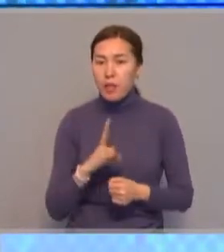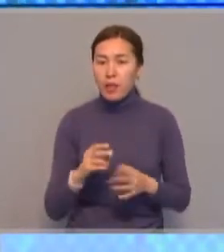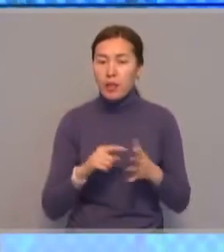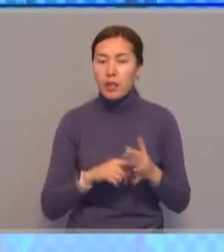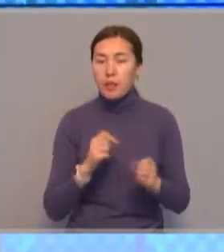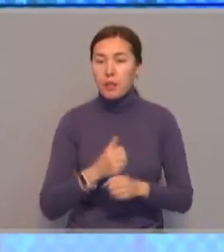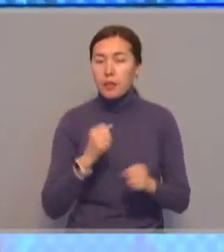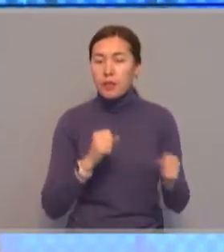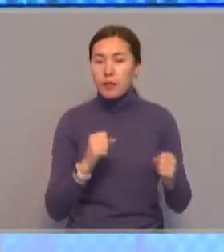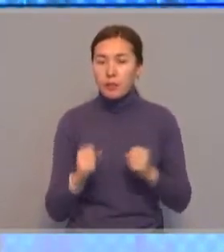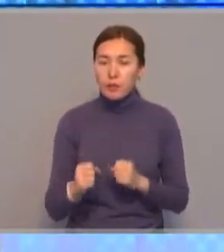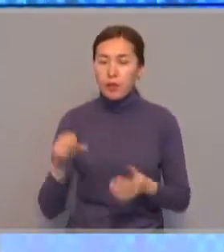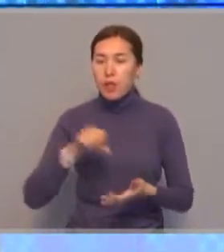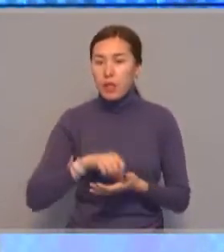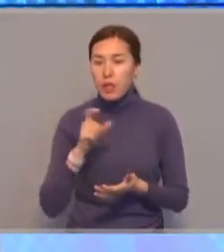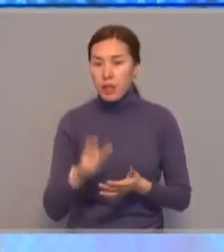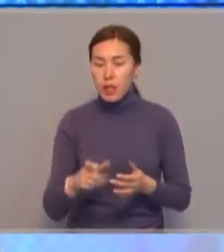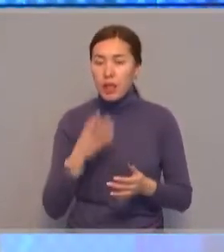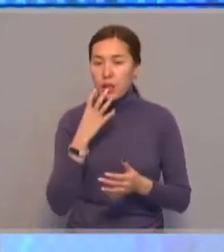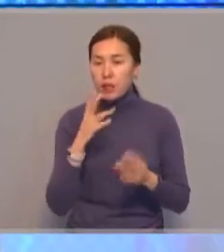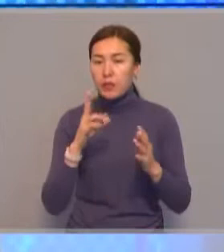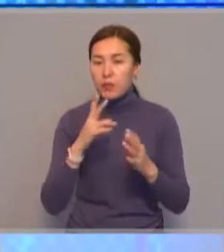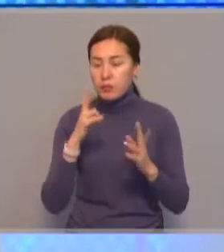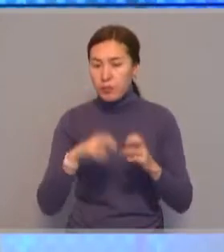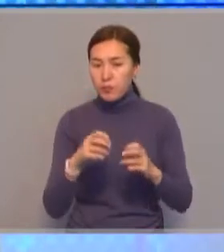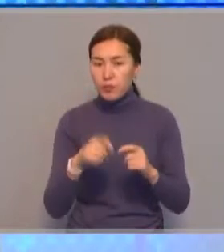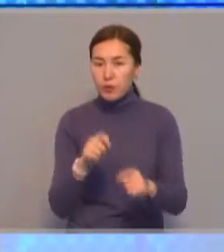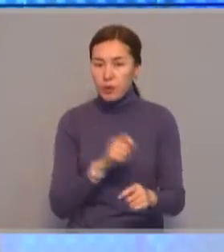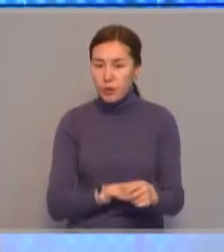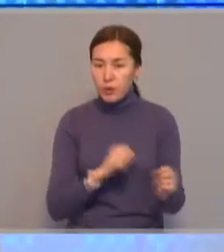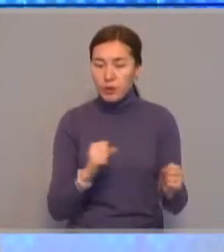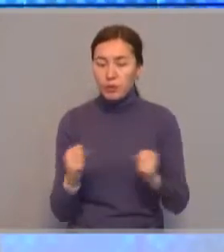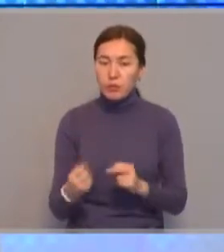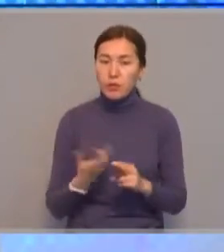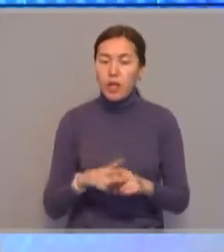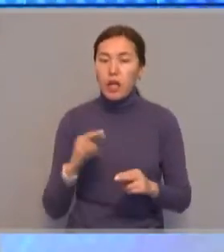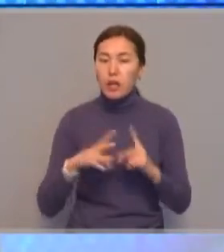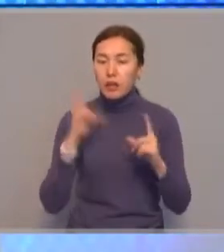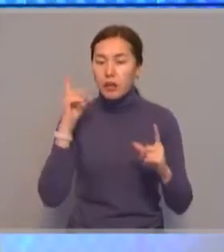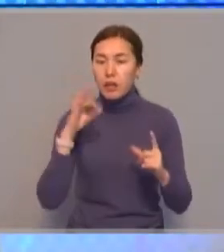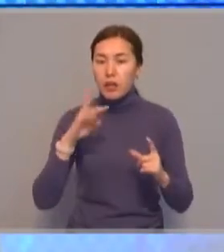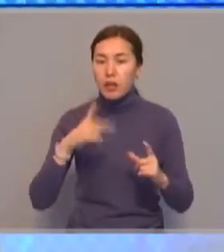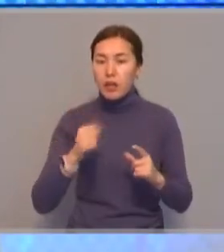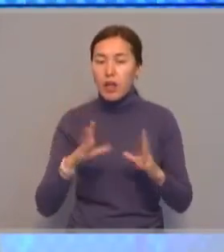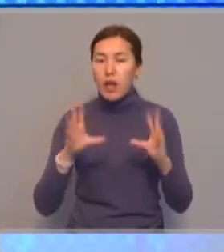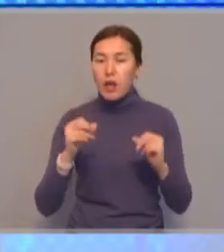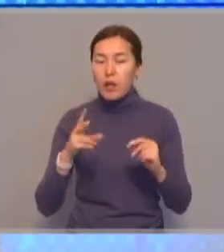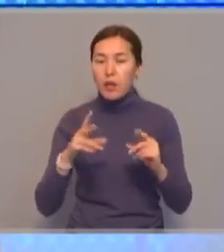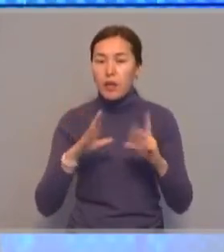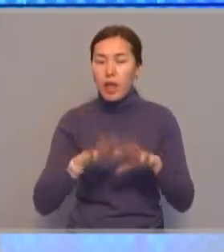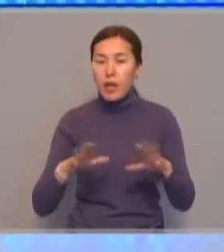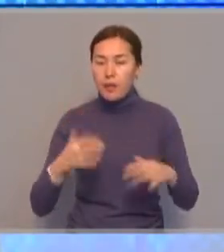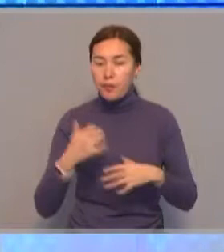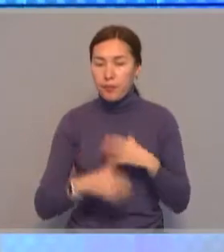талаптары қатаң сақталады. Қатысушылардың дене қызуы тексеріліп, арақашықтық сақталған. Ұлттық мектеп лига аясында волейболдан мектеп